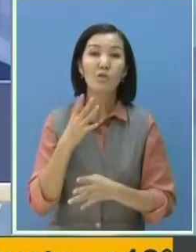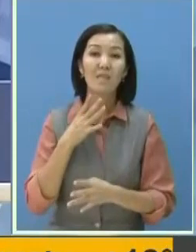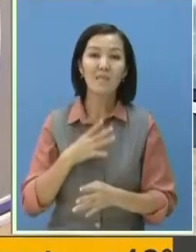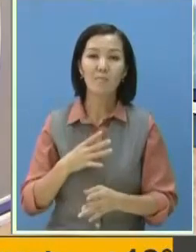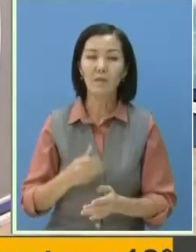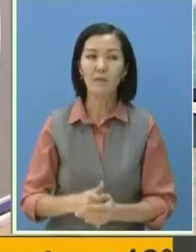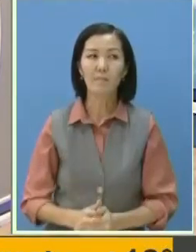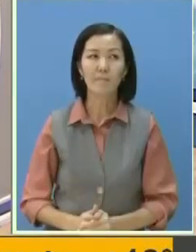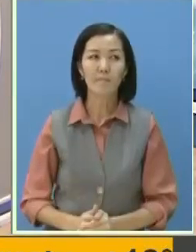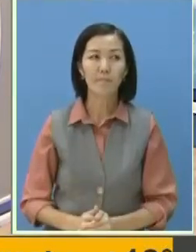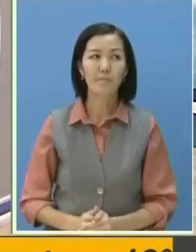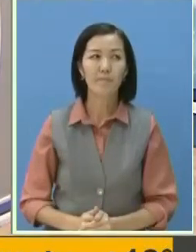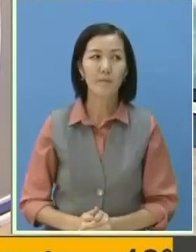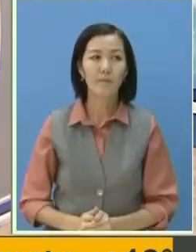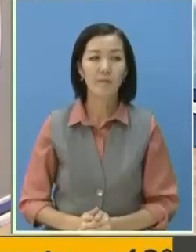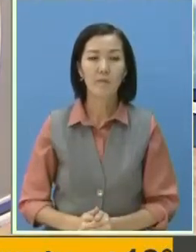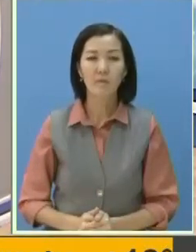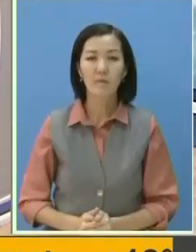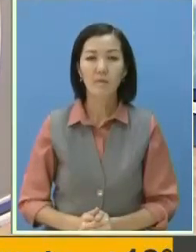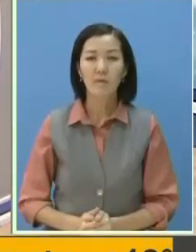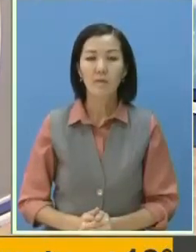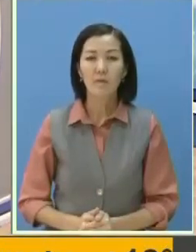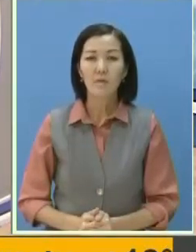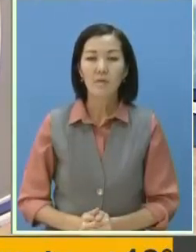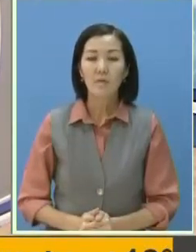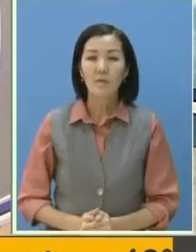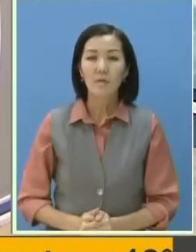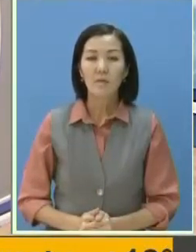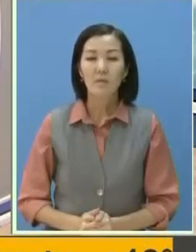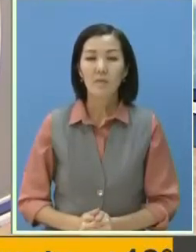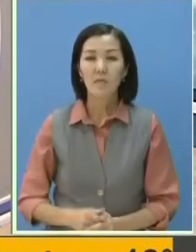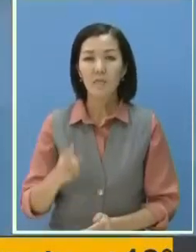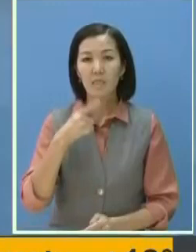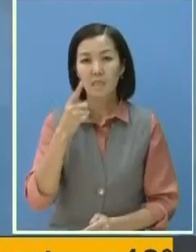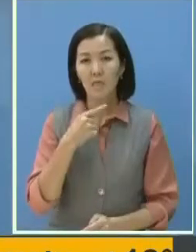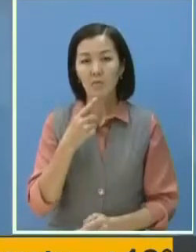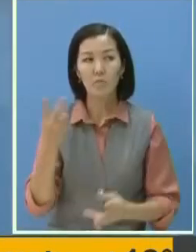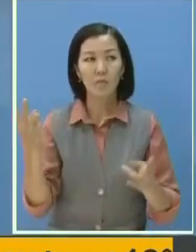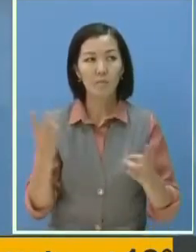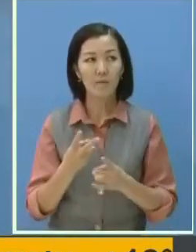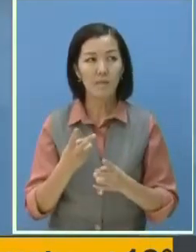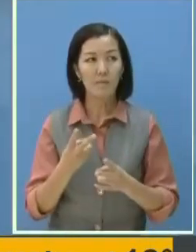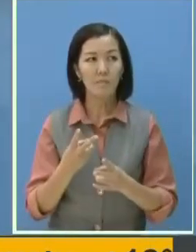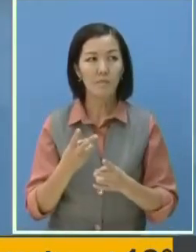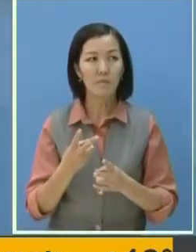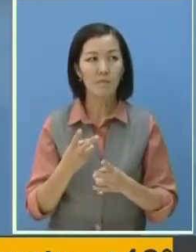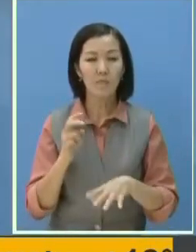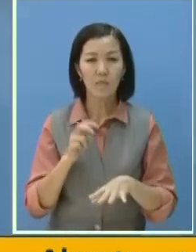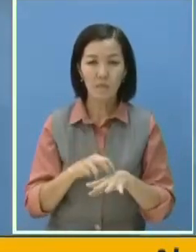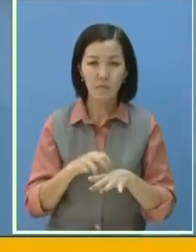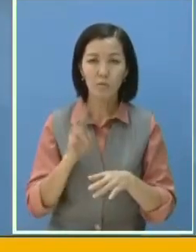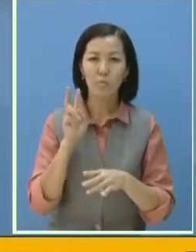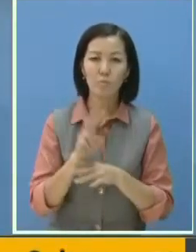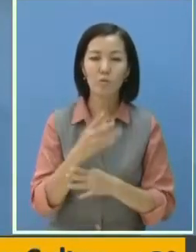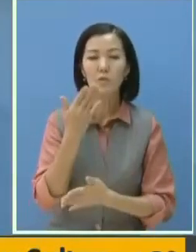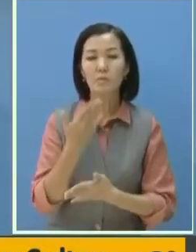Но подытоживая наш разговор, я, наверное, не ошибусь, если скажу, что все это необходимо делать с консультацией врача, и